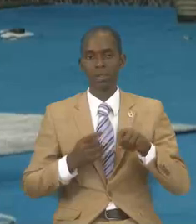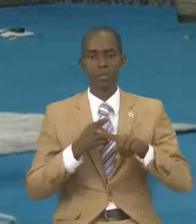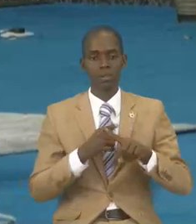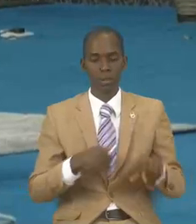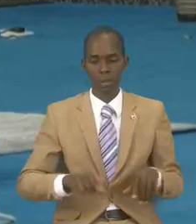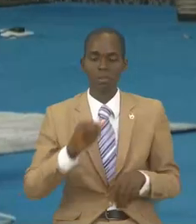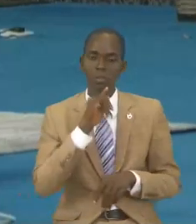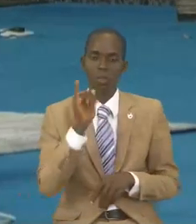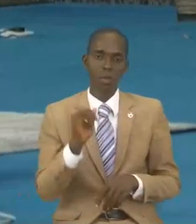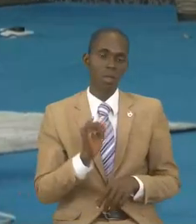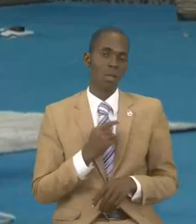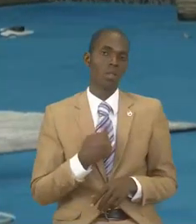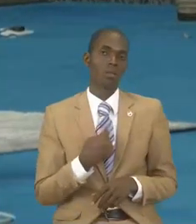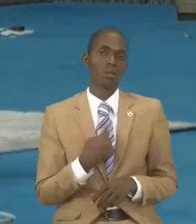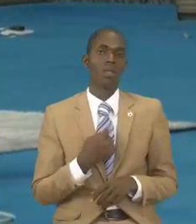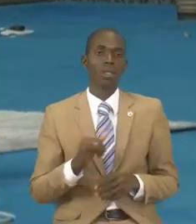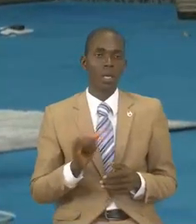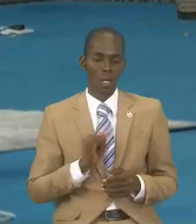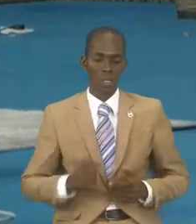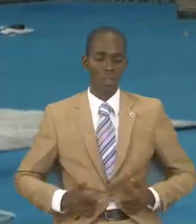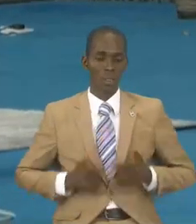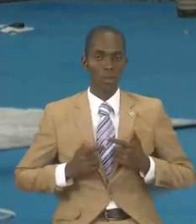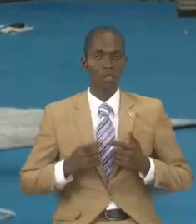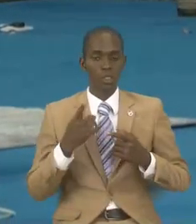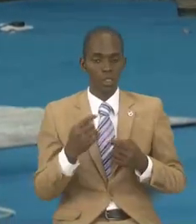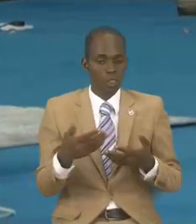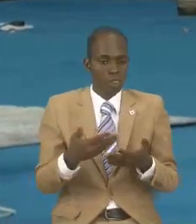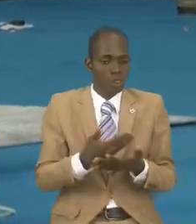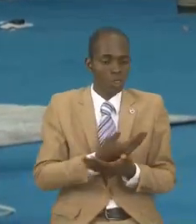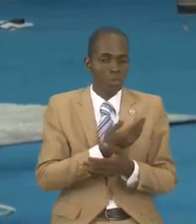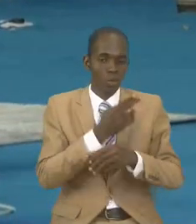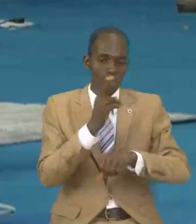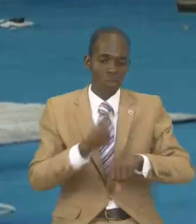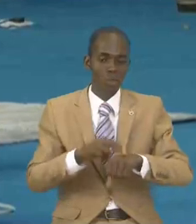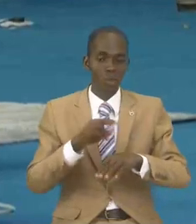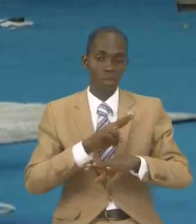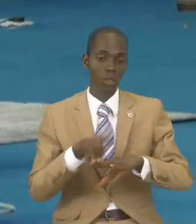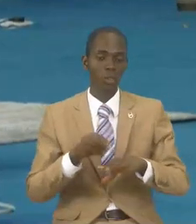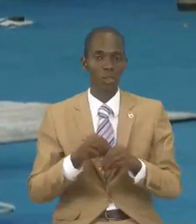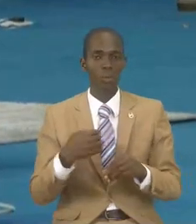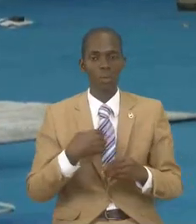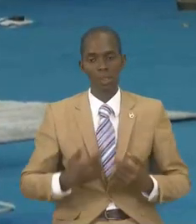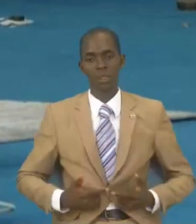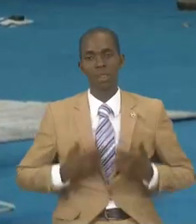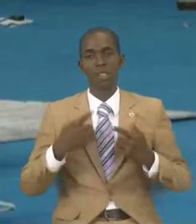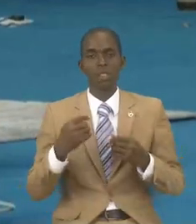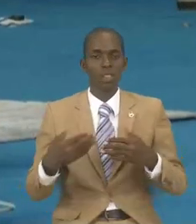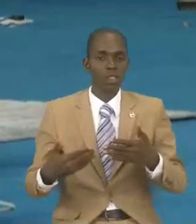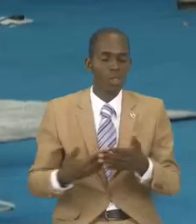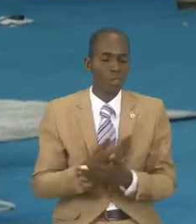vis, mais que je vis. Le nouvel homme vit, une nouvelle personnalité